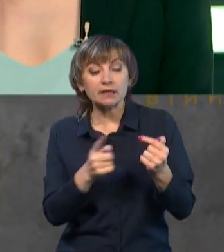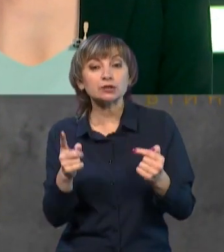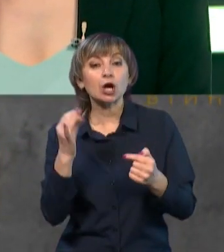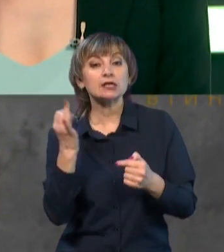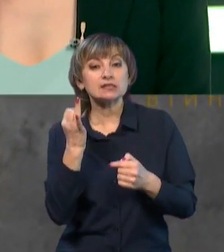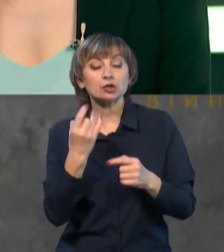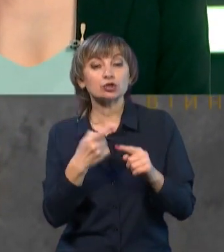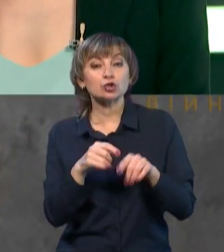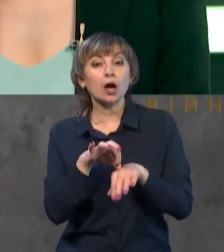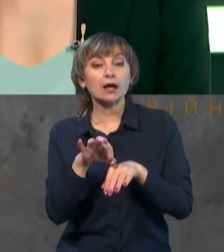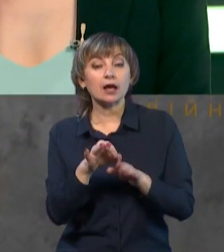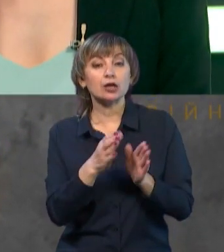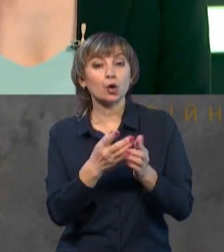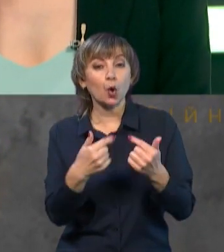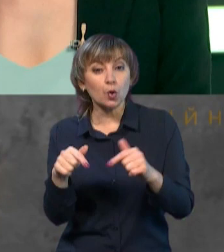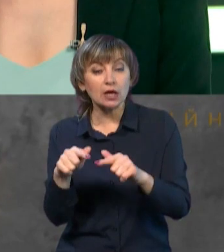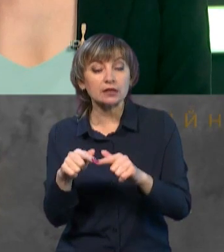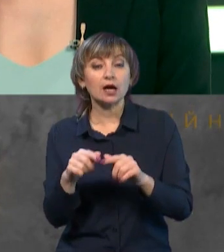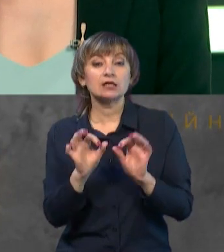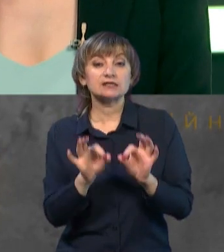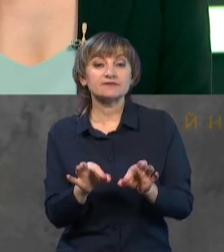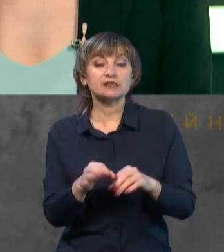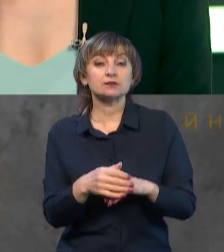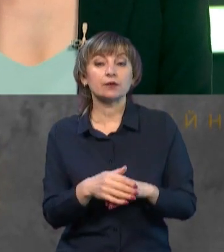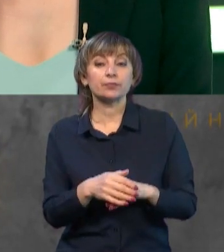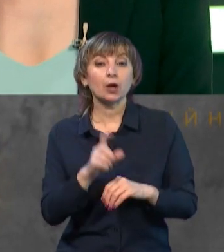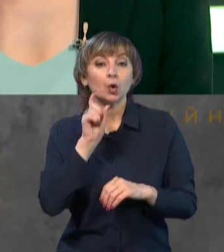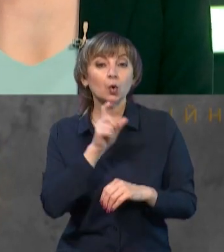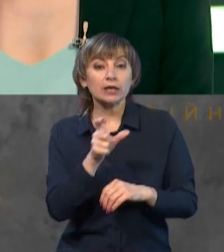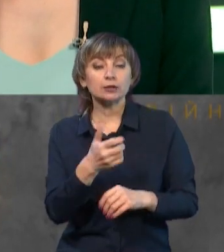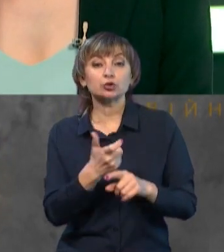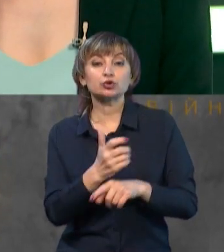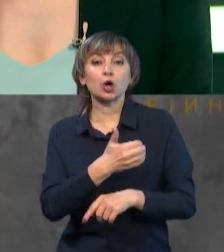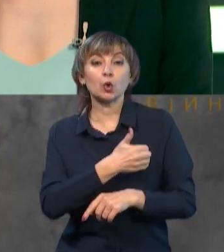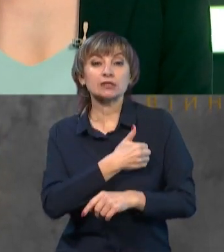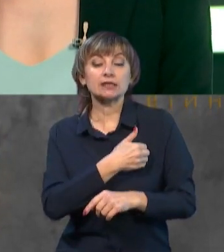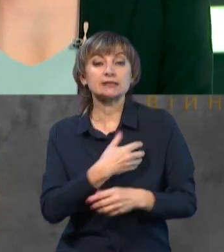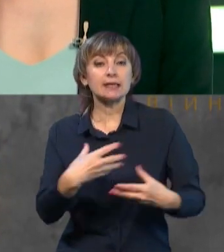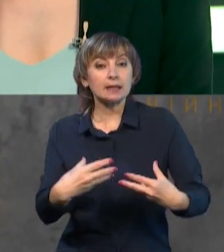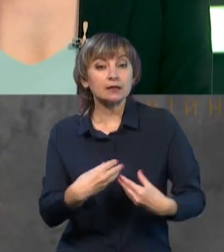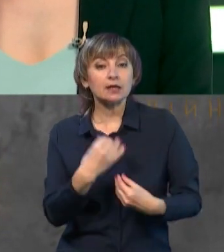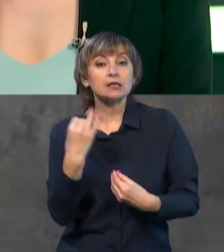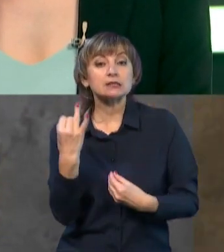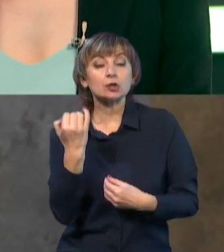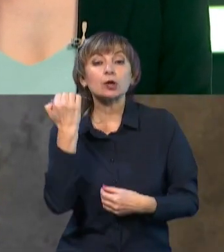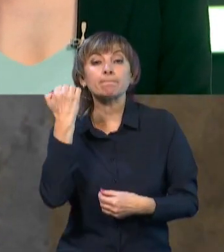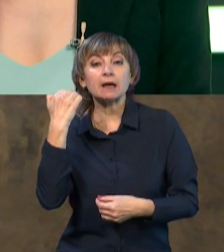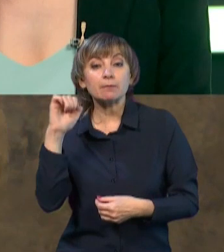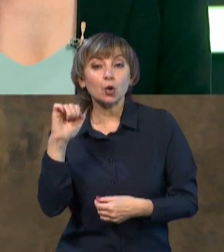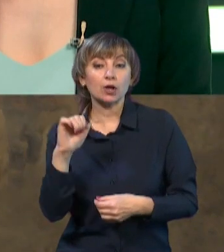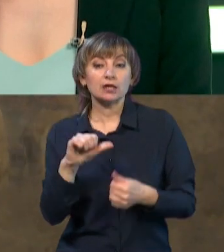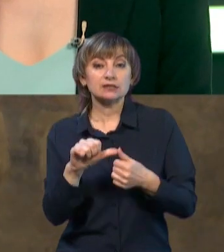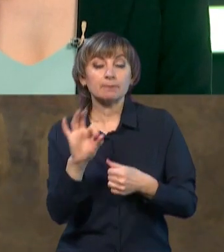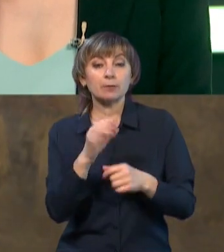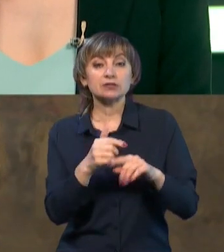від цього карального органу. І, звісно, українцям дуже хотілося надихнутися історією перемоги. І саме про